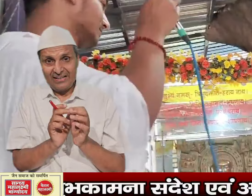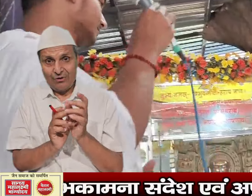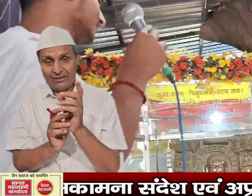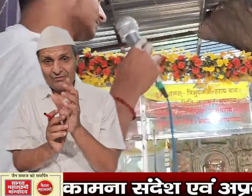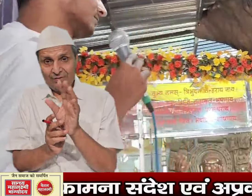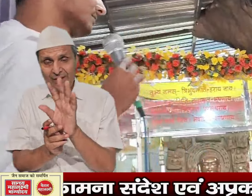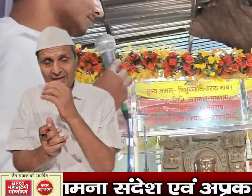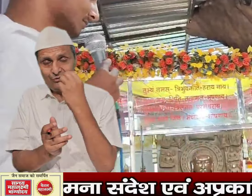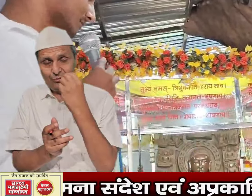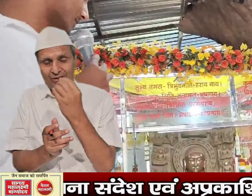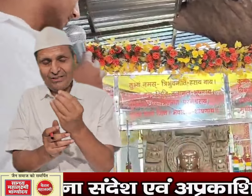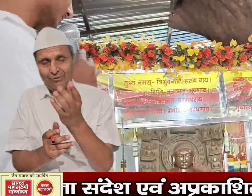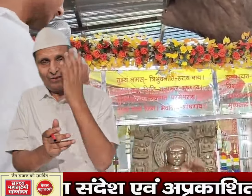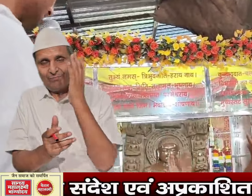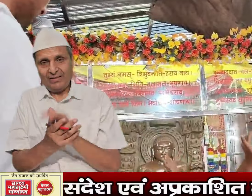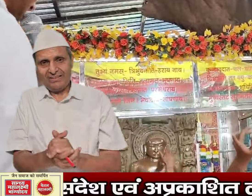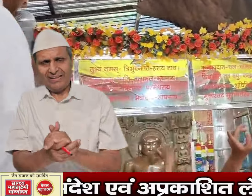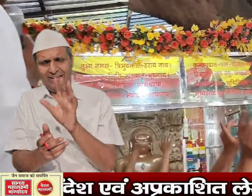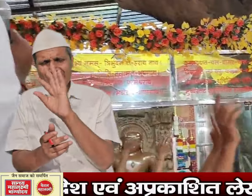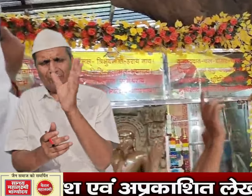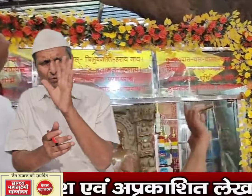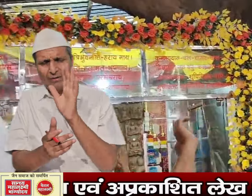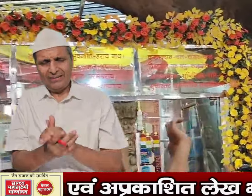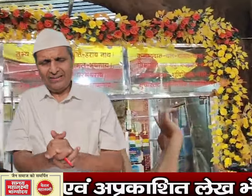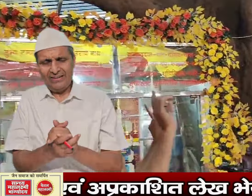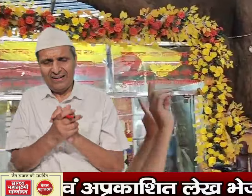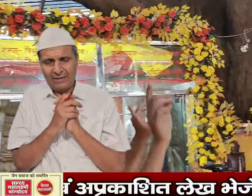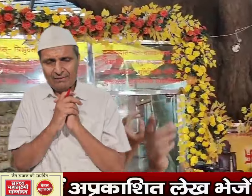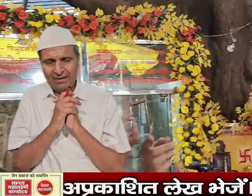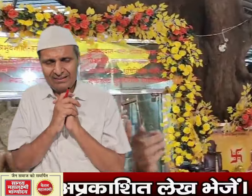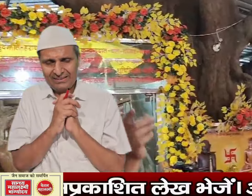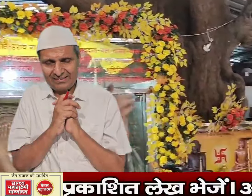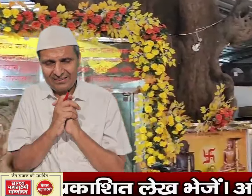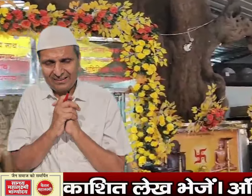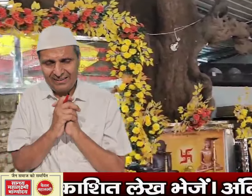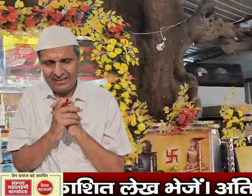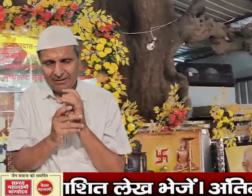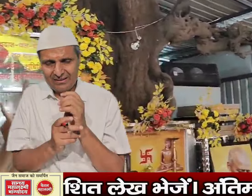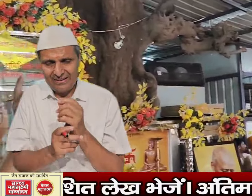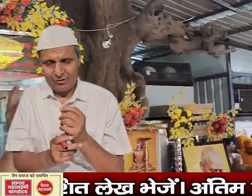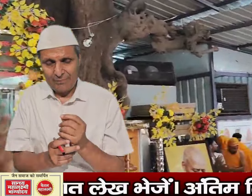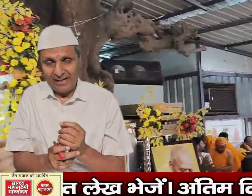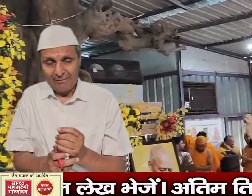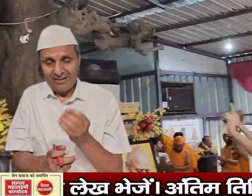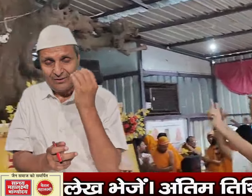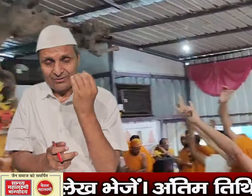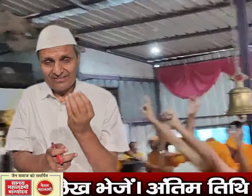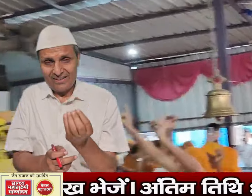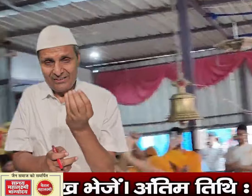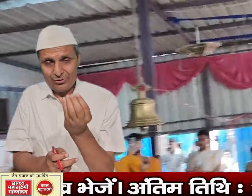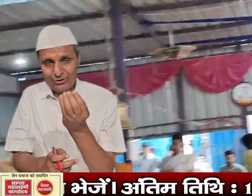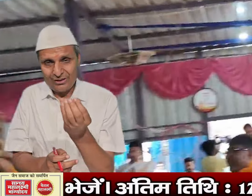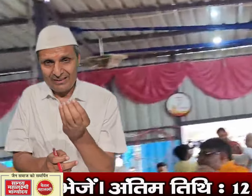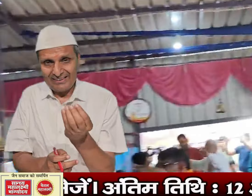वंदना करते हैं और दव वंदन में जो उन्हें चाहिए होता है मिल जाता है ये सब कोरी बातें नहीं है कहते भगवान के आगे श्रद्धा करते हैं नमन करते हैं तो अपने आप ये तो